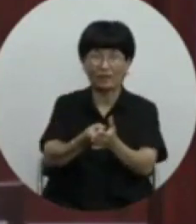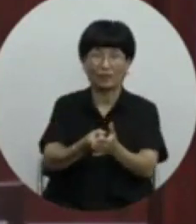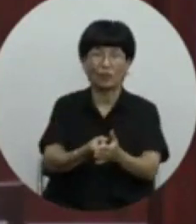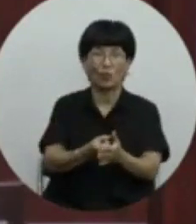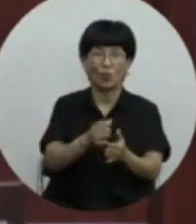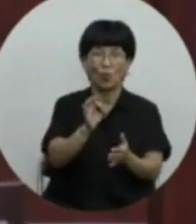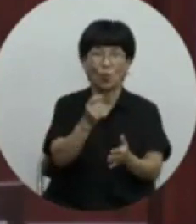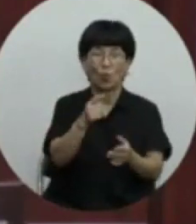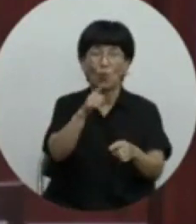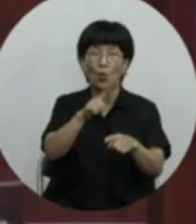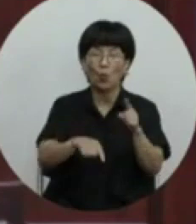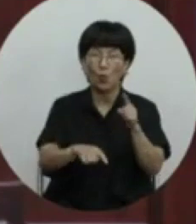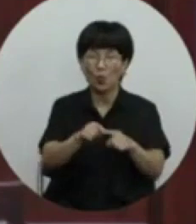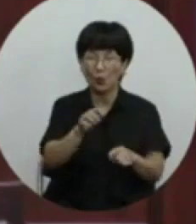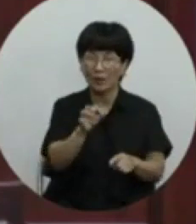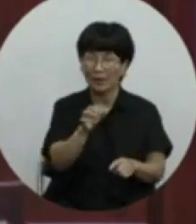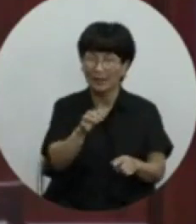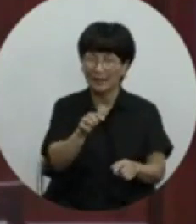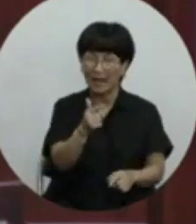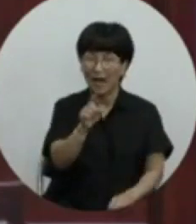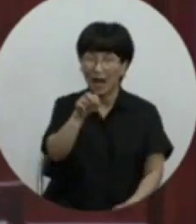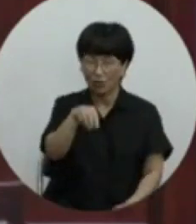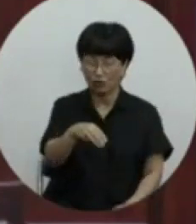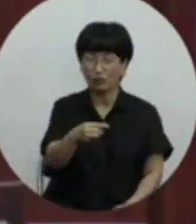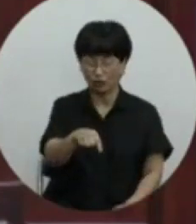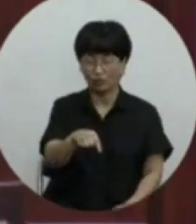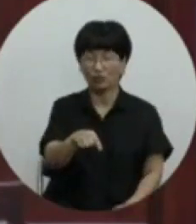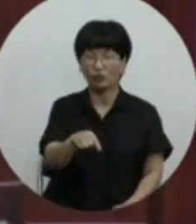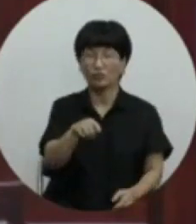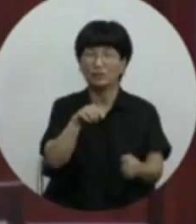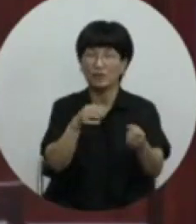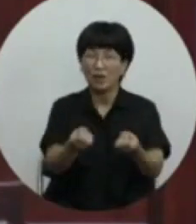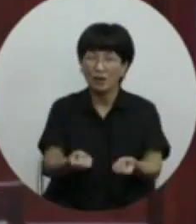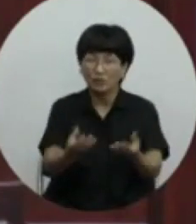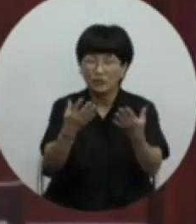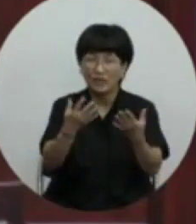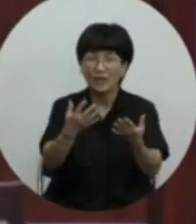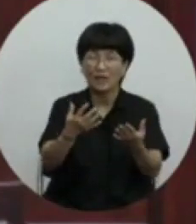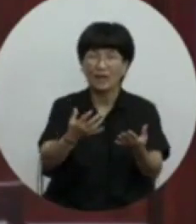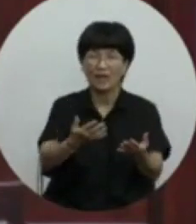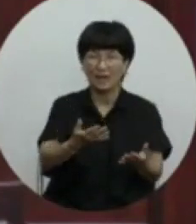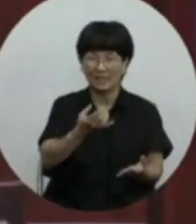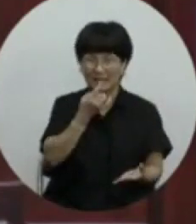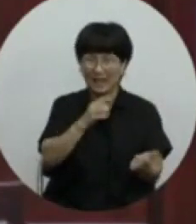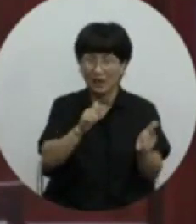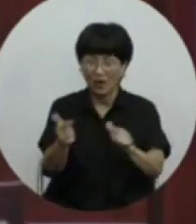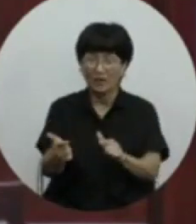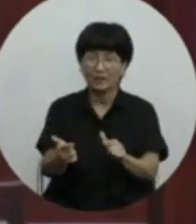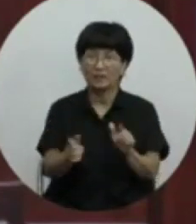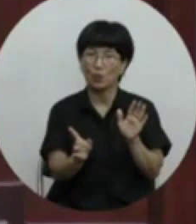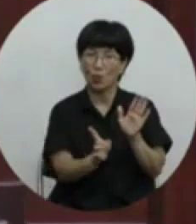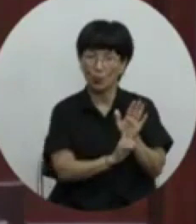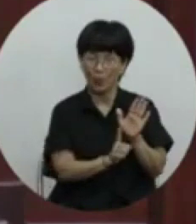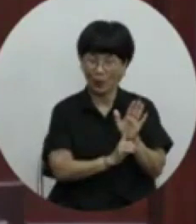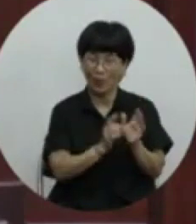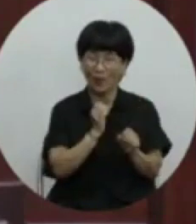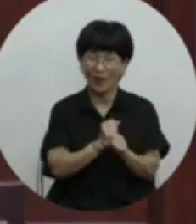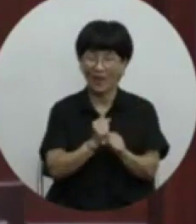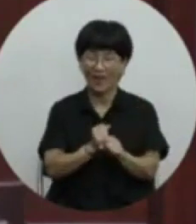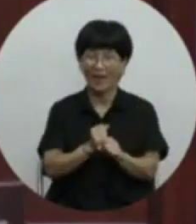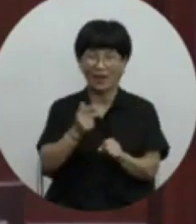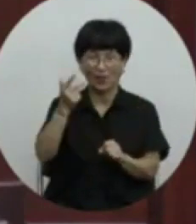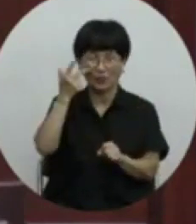축제는 여주시가 자랑하는 농특산물을 홍보하고 전통문화를 함께 즐기는 여주시